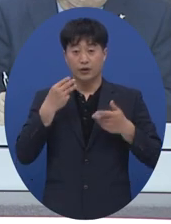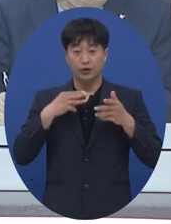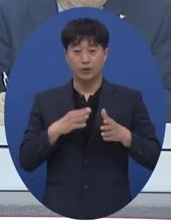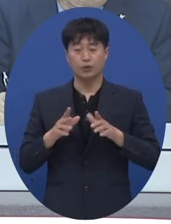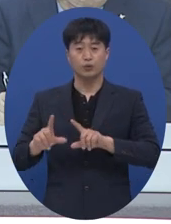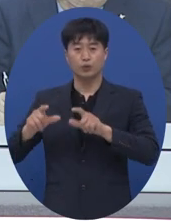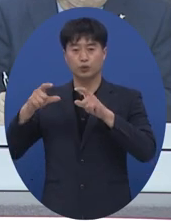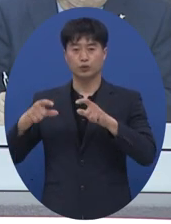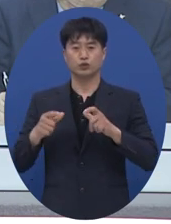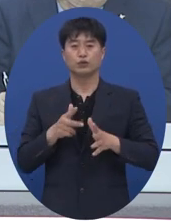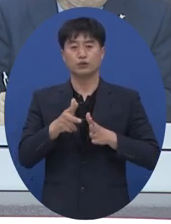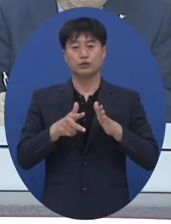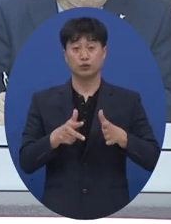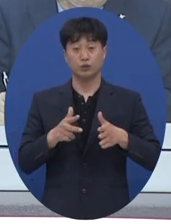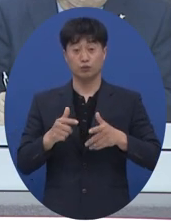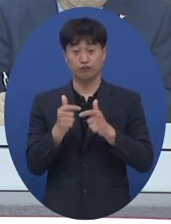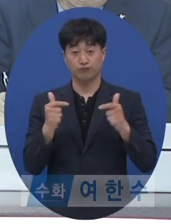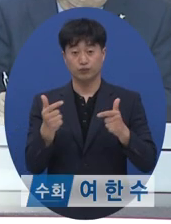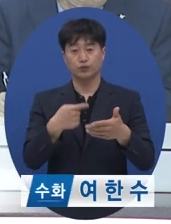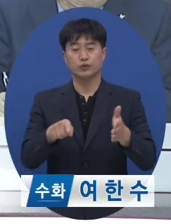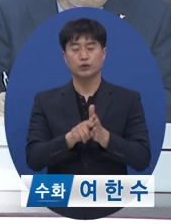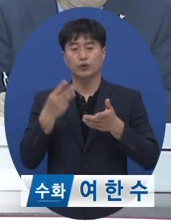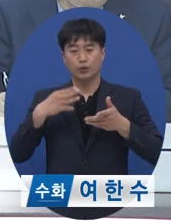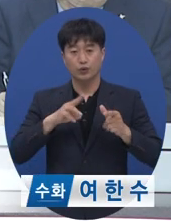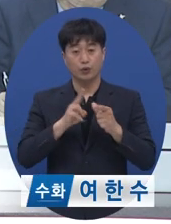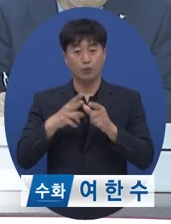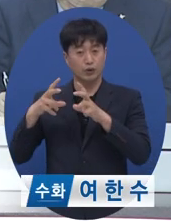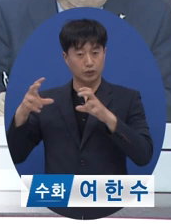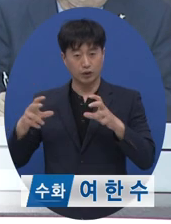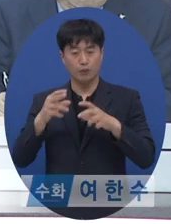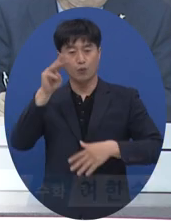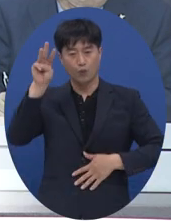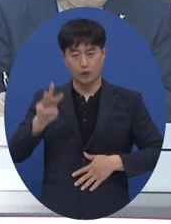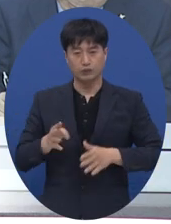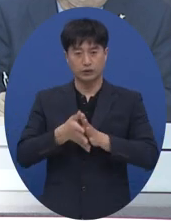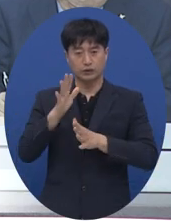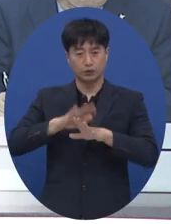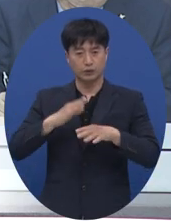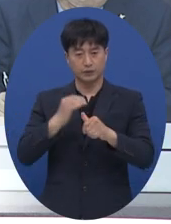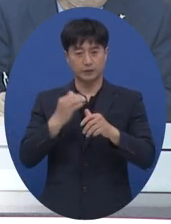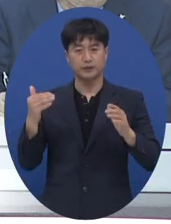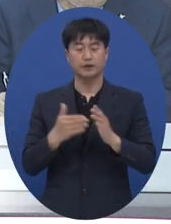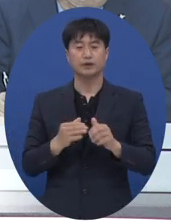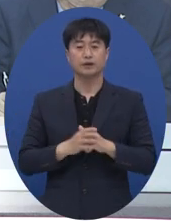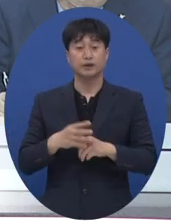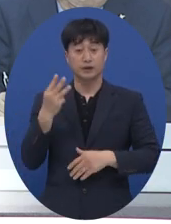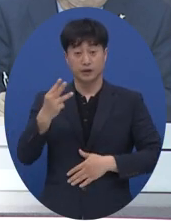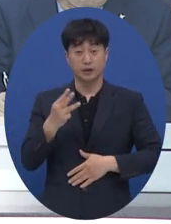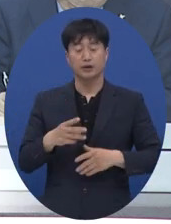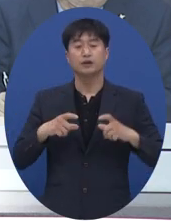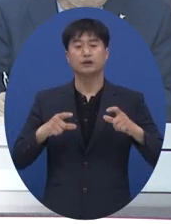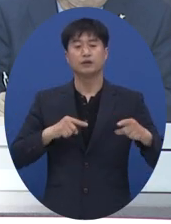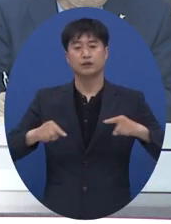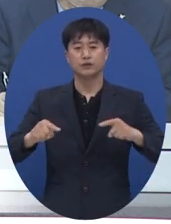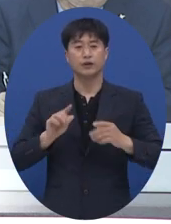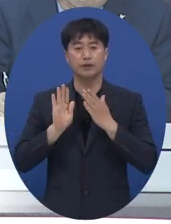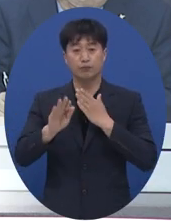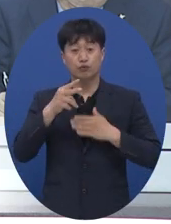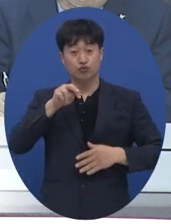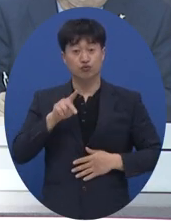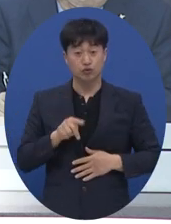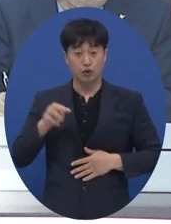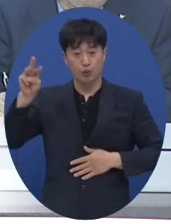경기 동부 지역 철도망 확충을 위해 경기도와 성남시, 광주시가 손을 잡았습니다. 세개 지자체는 앞으로